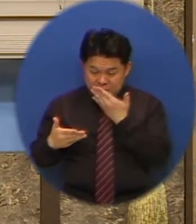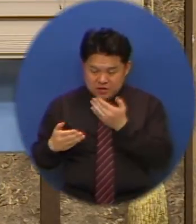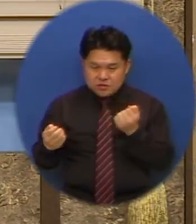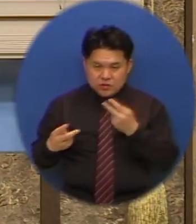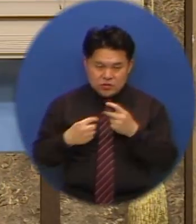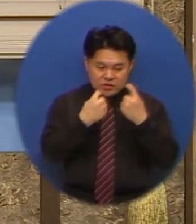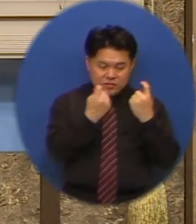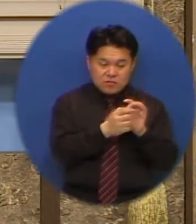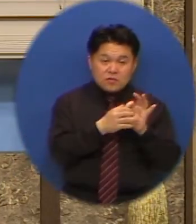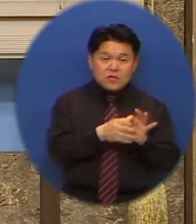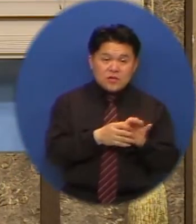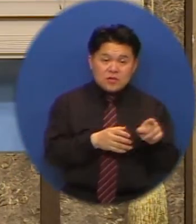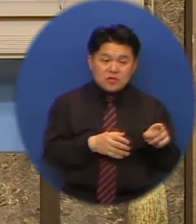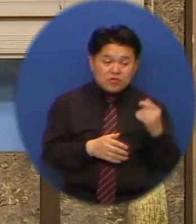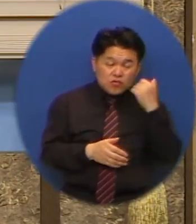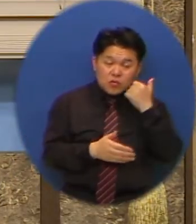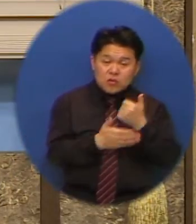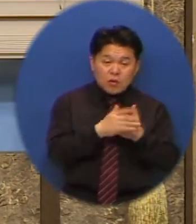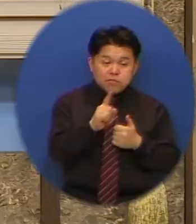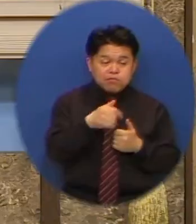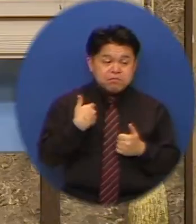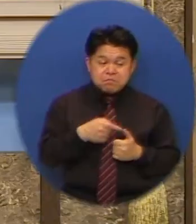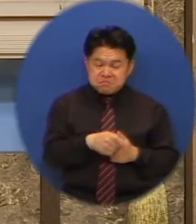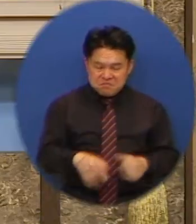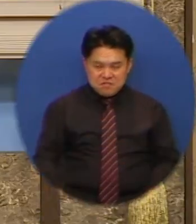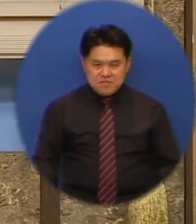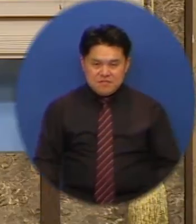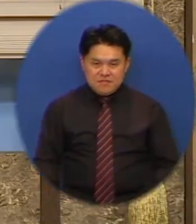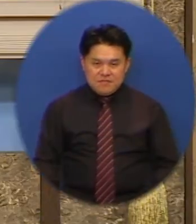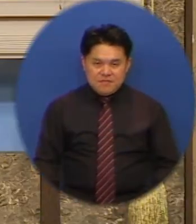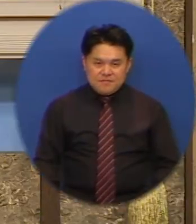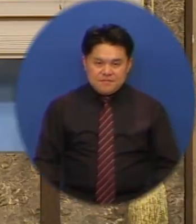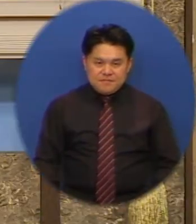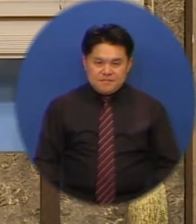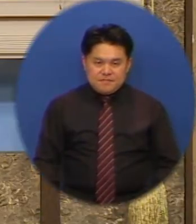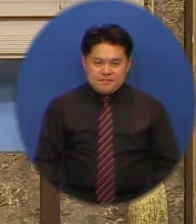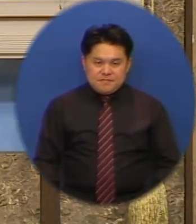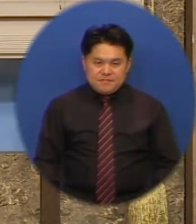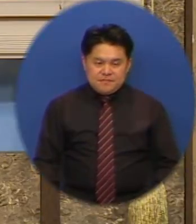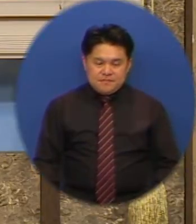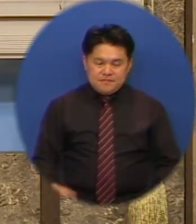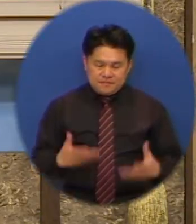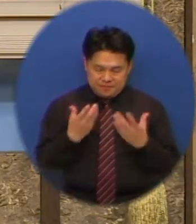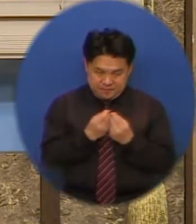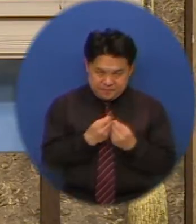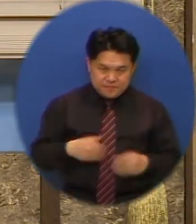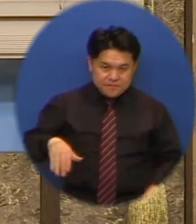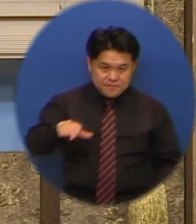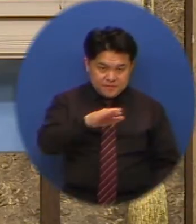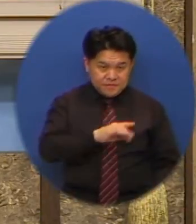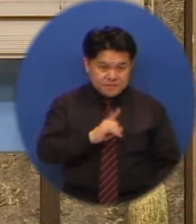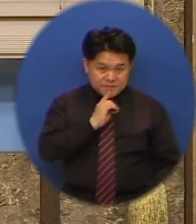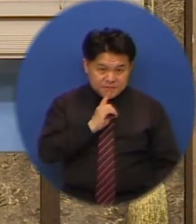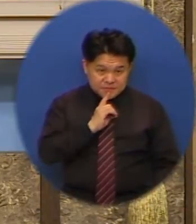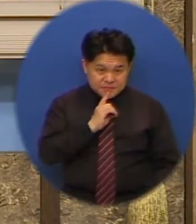이제 민간은 누가 뭘 도와주는지 모르는 거예요. 네? 그래서, 우리가 예를 들어서